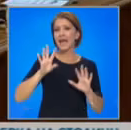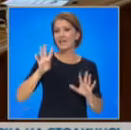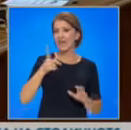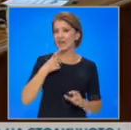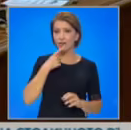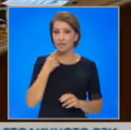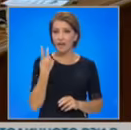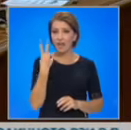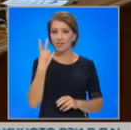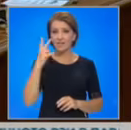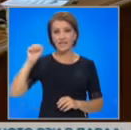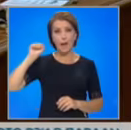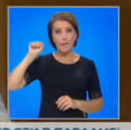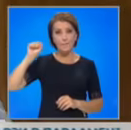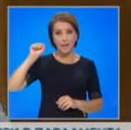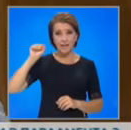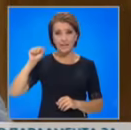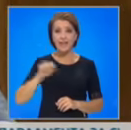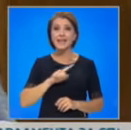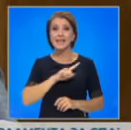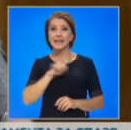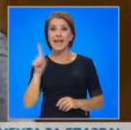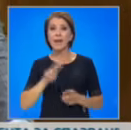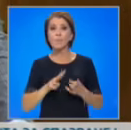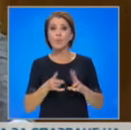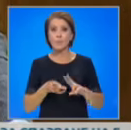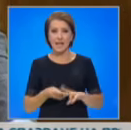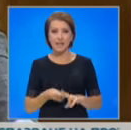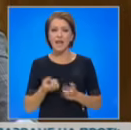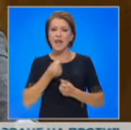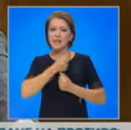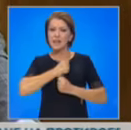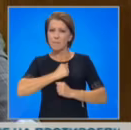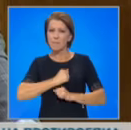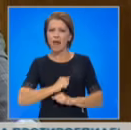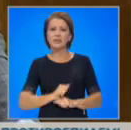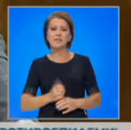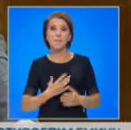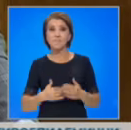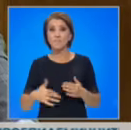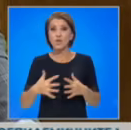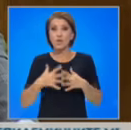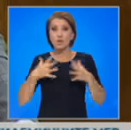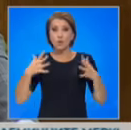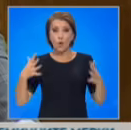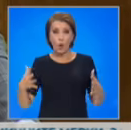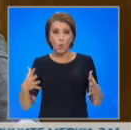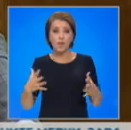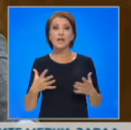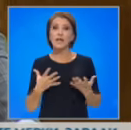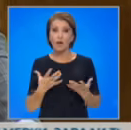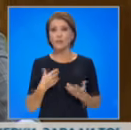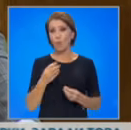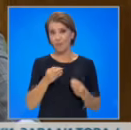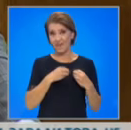двете партии на статуквото. Търпяла съм много повече от това, което днес причинявате. Уверявам ви, че Борисов е